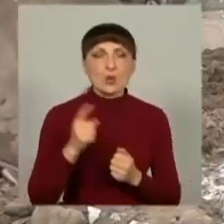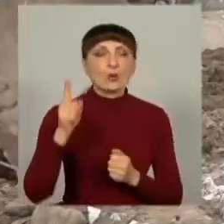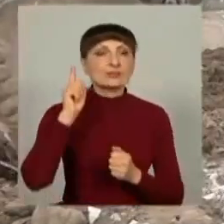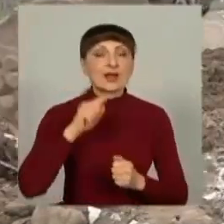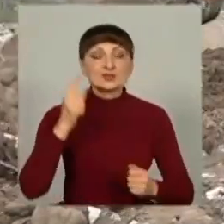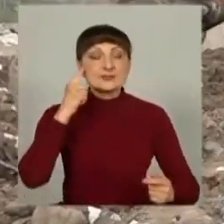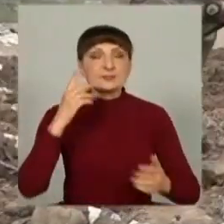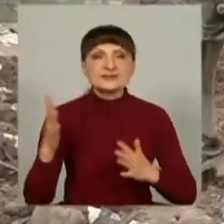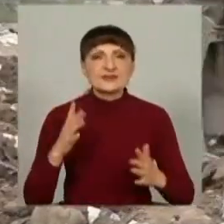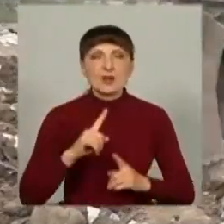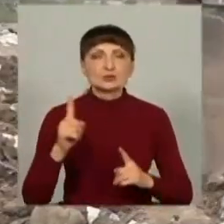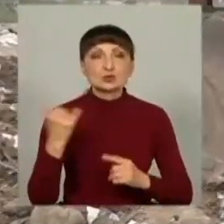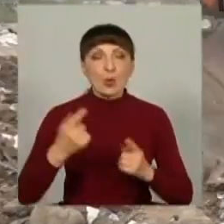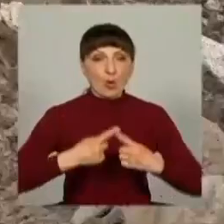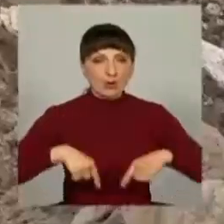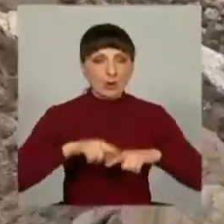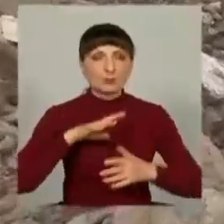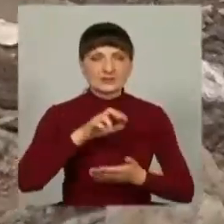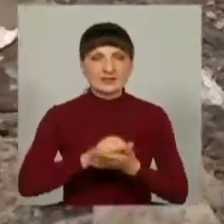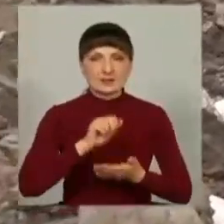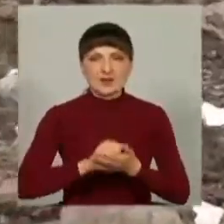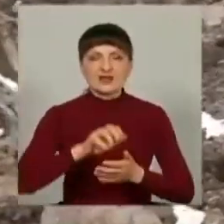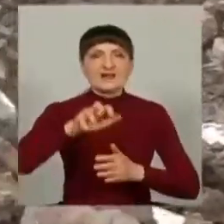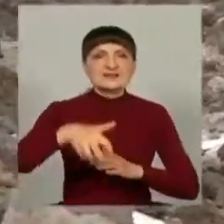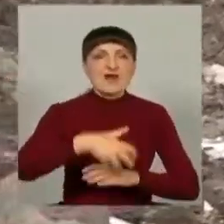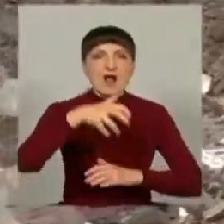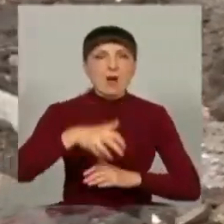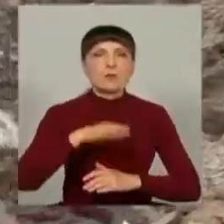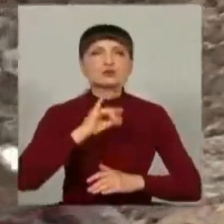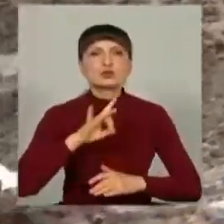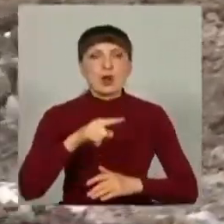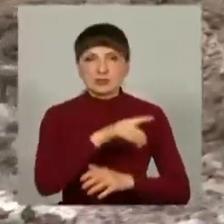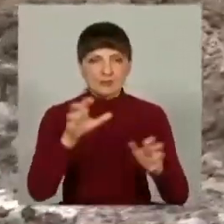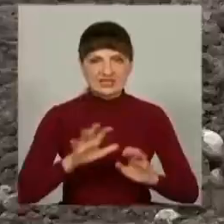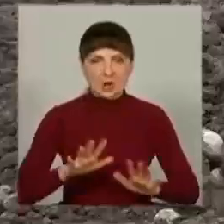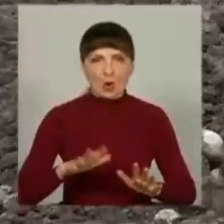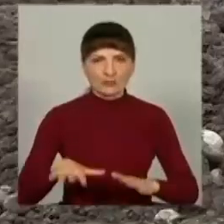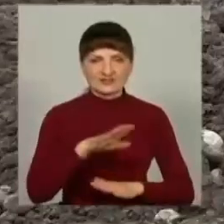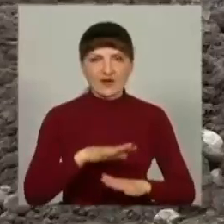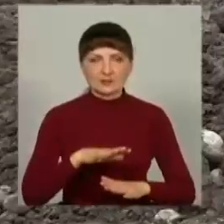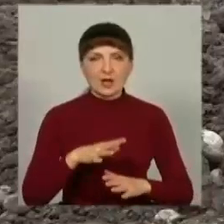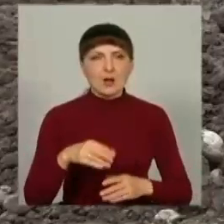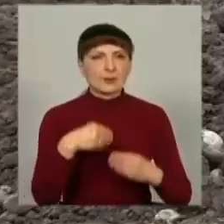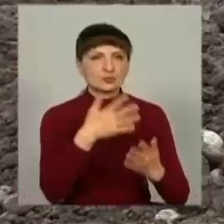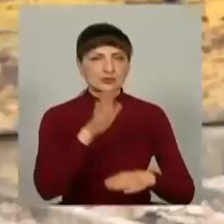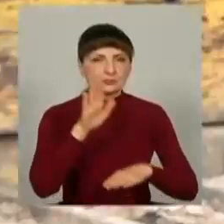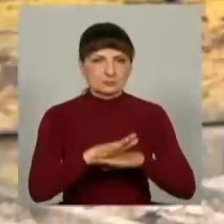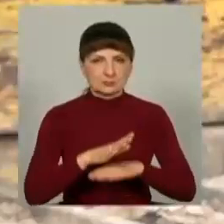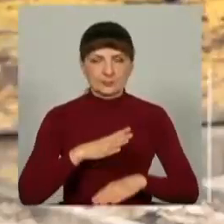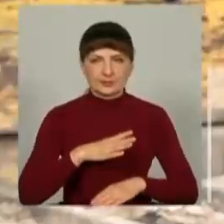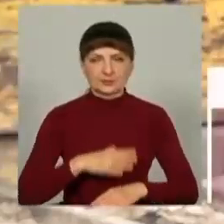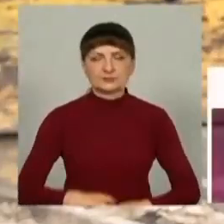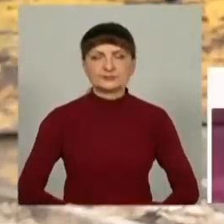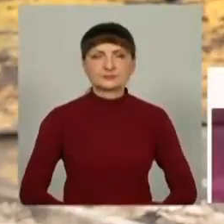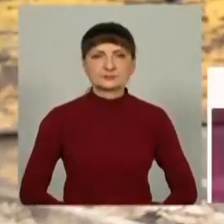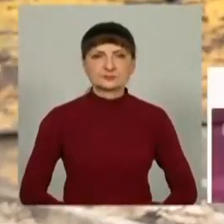представлял что их организация будет заниматься закапыванием мусора на незаконные свалки пока не получил соответствующих распоряжений ваш